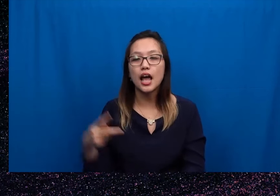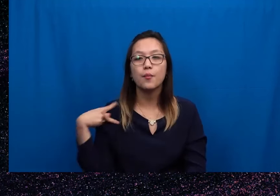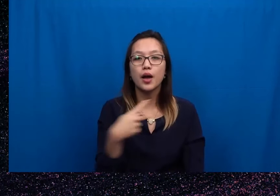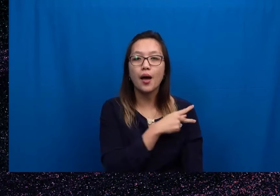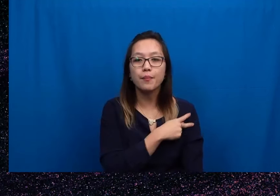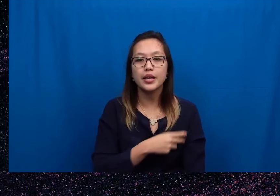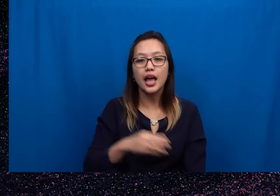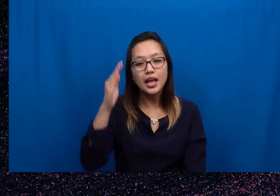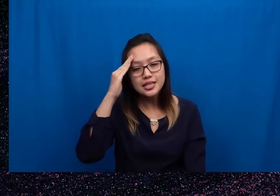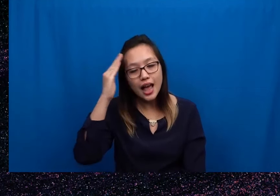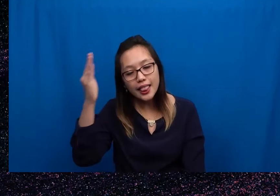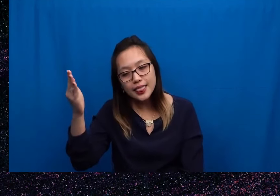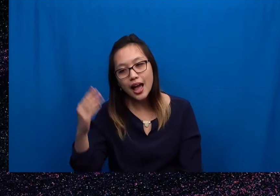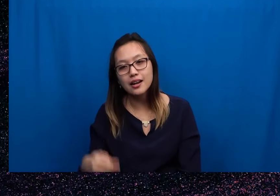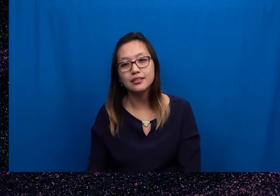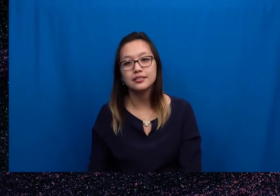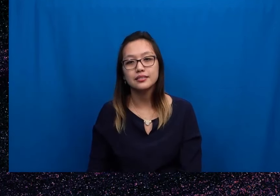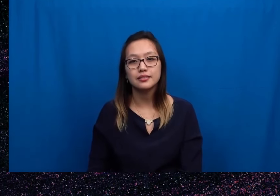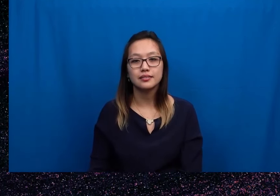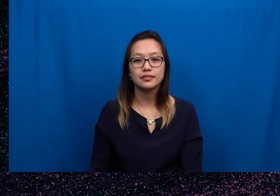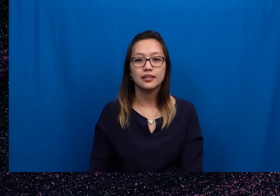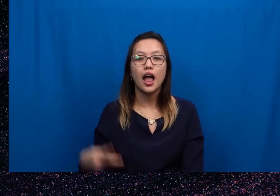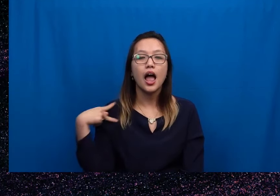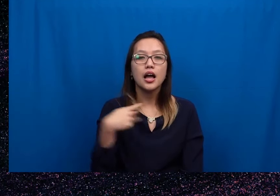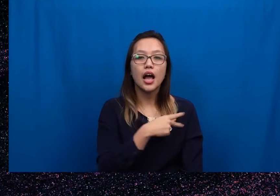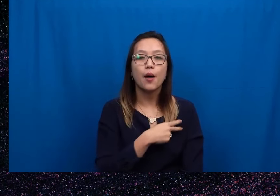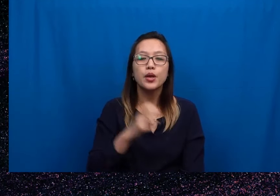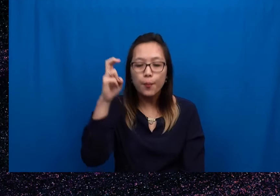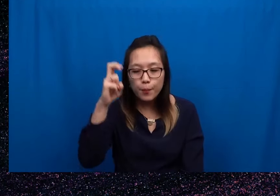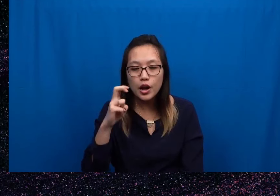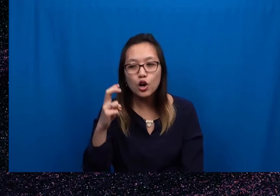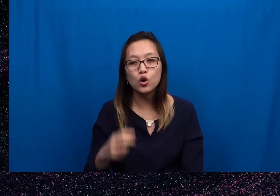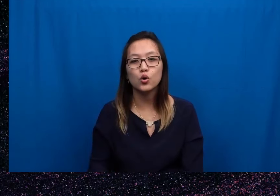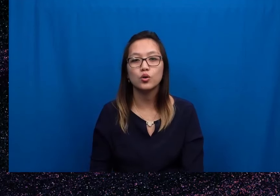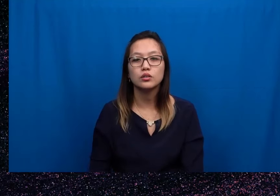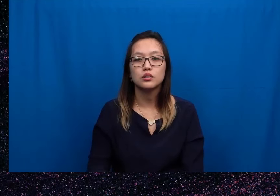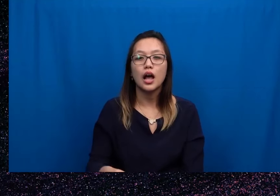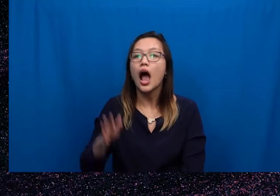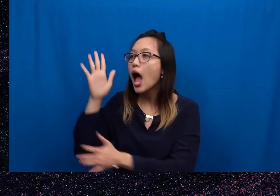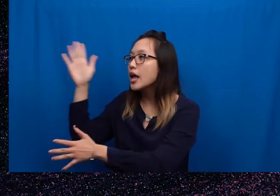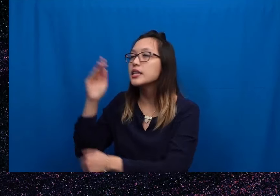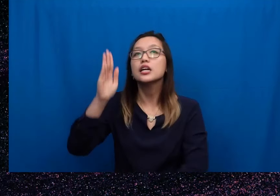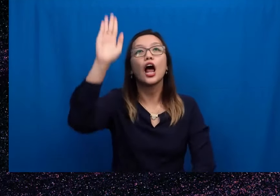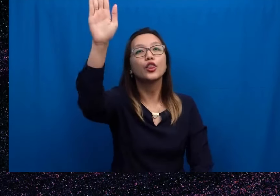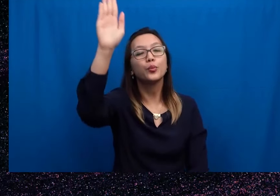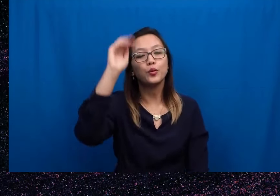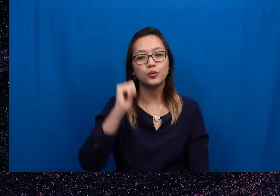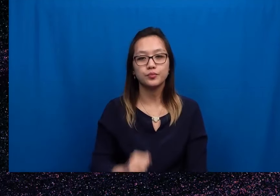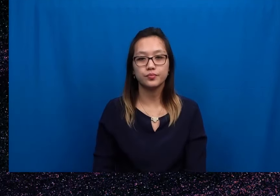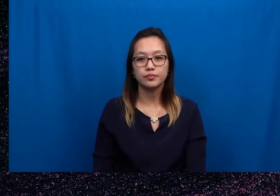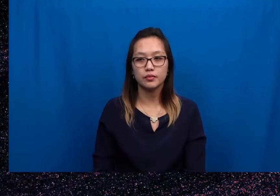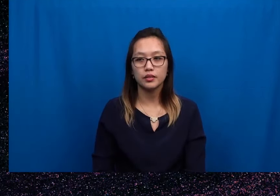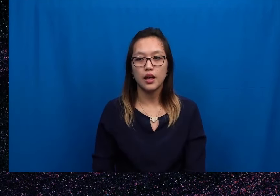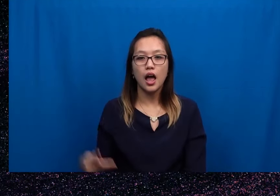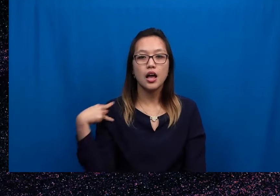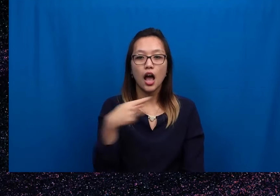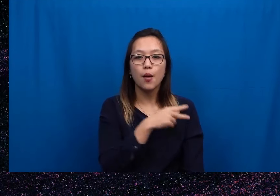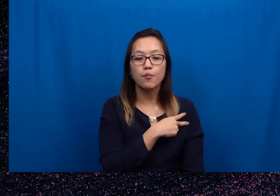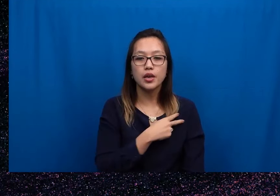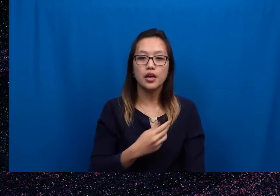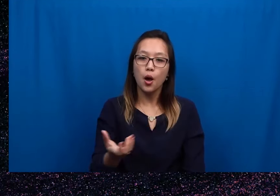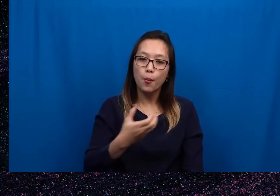bahwa yang kami butuhkan hanyalah kehadiran-Mu Tuhan dalam hidup ini. Dan biarlah kami terus menempel dengan